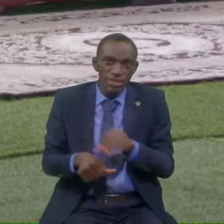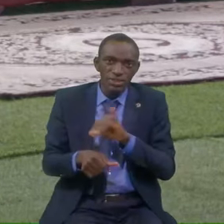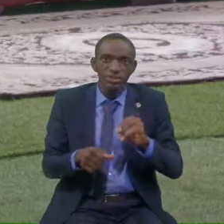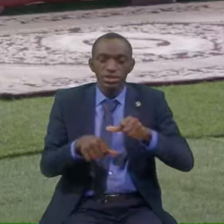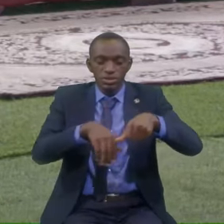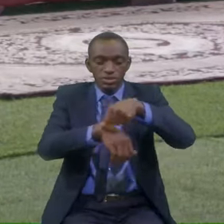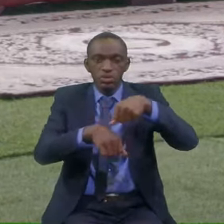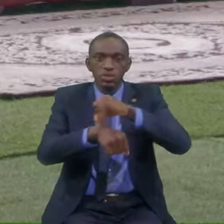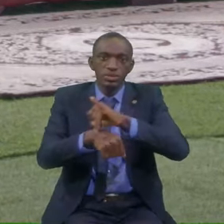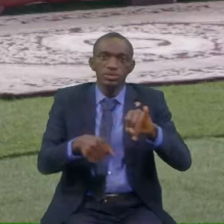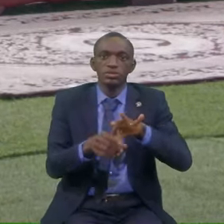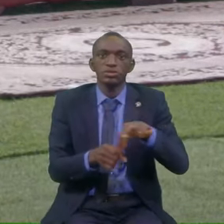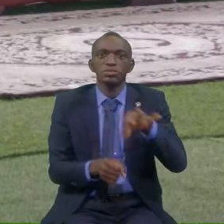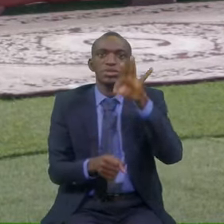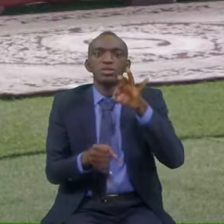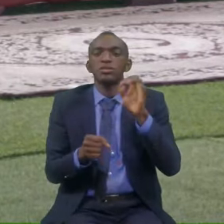l'esprit qui demeure,